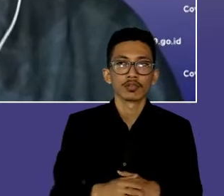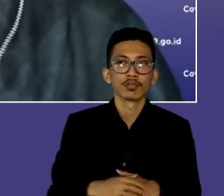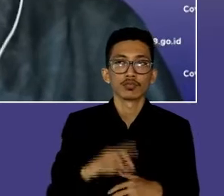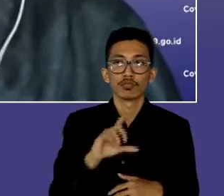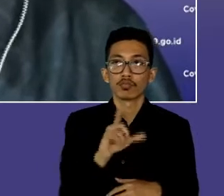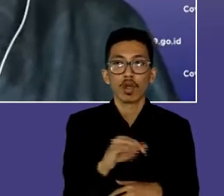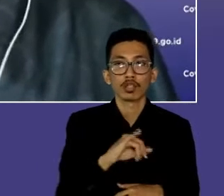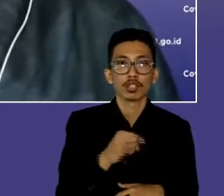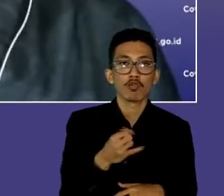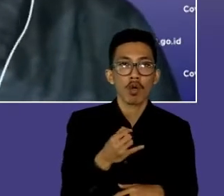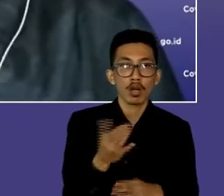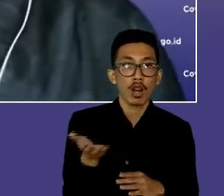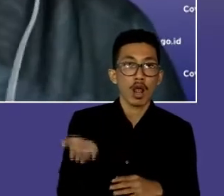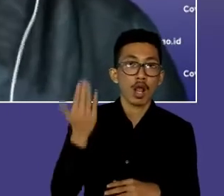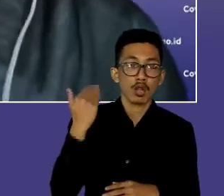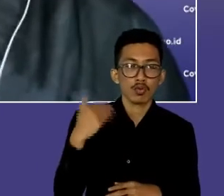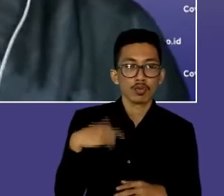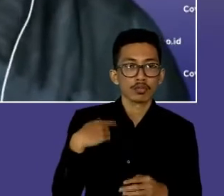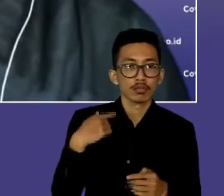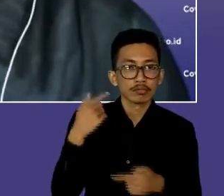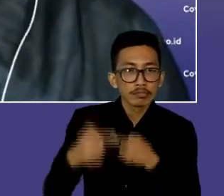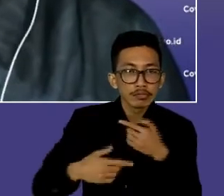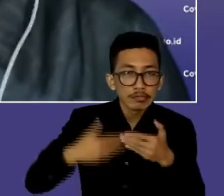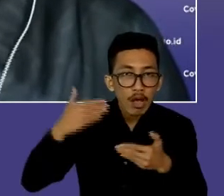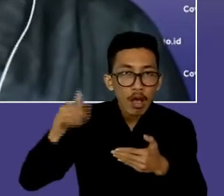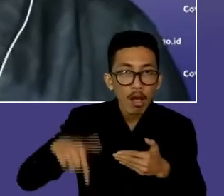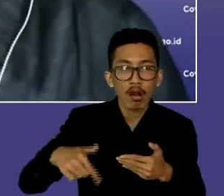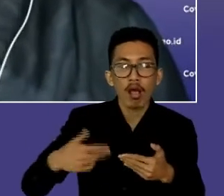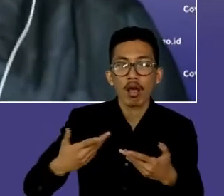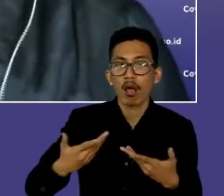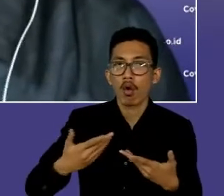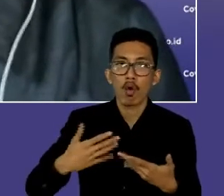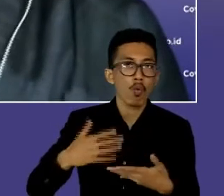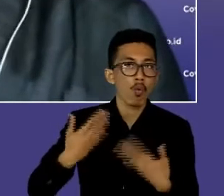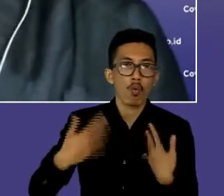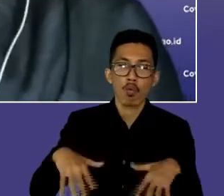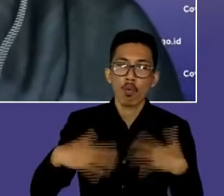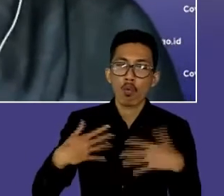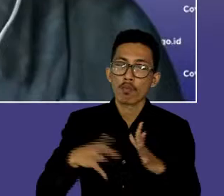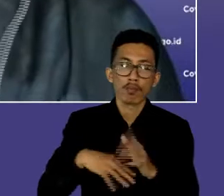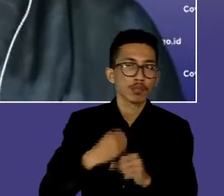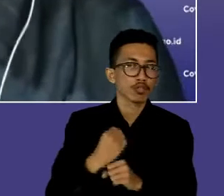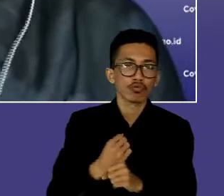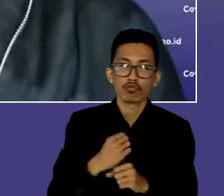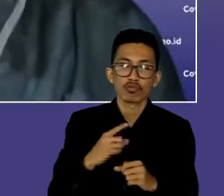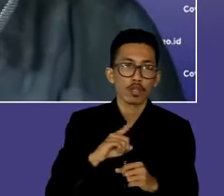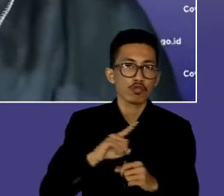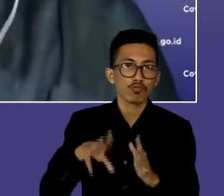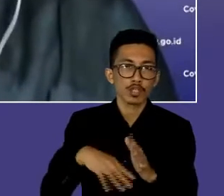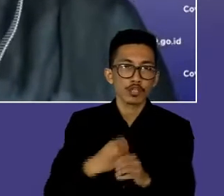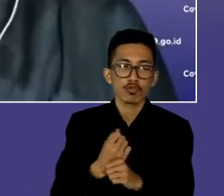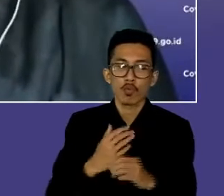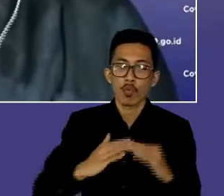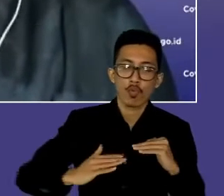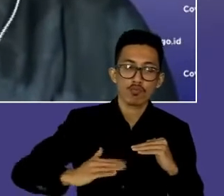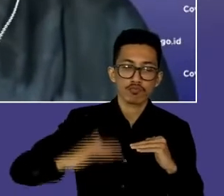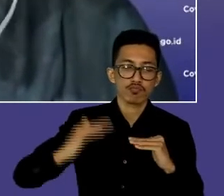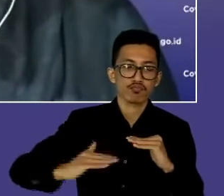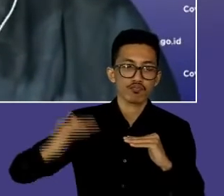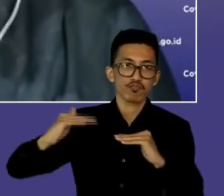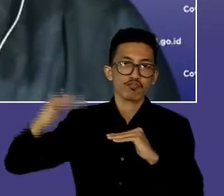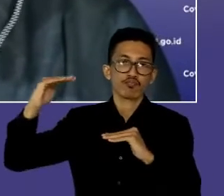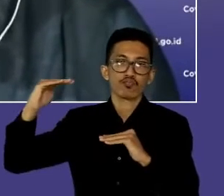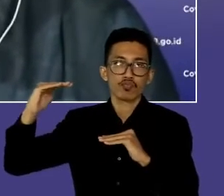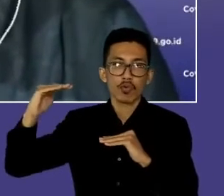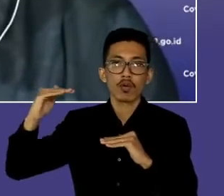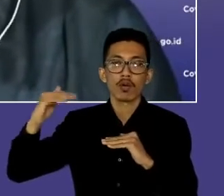bulan Januari lalu. Jadi sekarang justru kayak jumlah kasus penambahan mingguannya sedang tinggi-tingginya, jumlah kematian mingguannya juga sedang